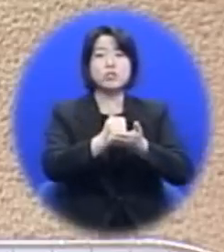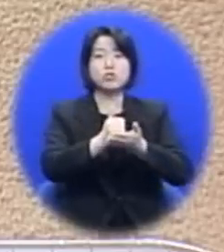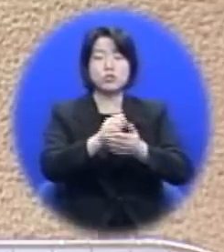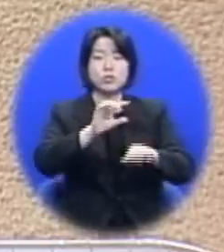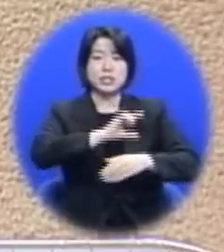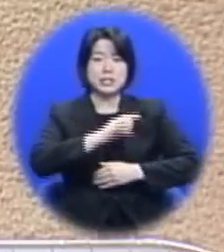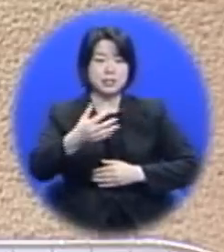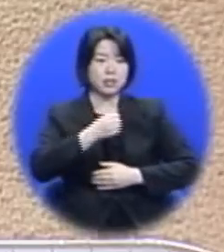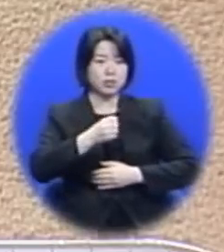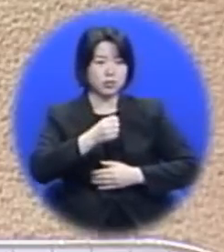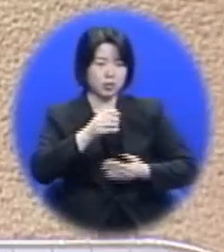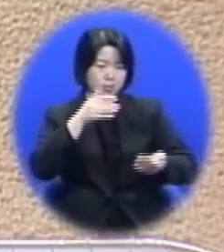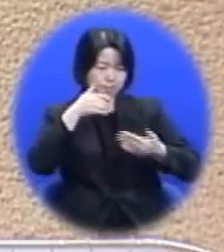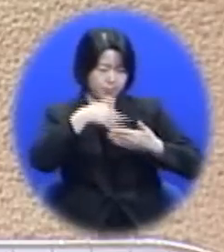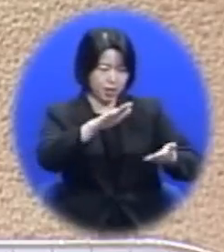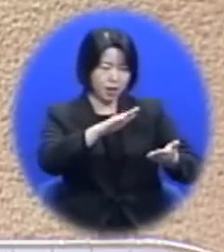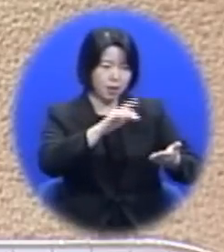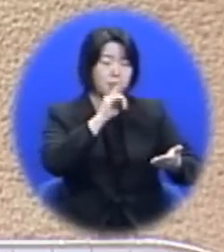떠나가라!